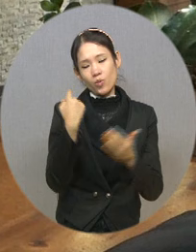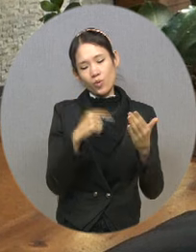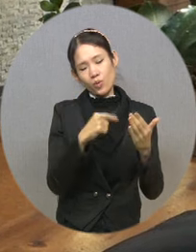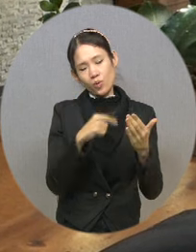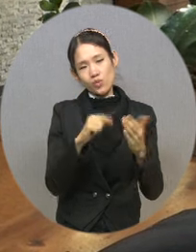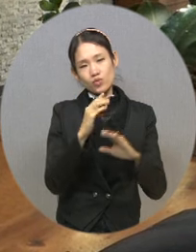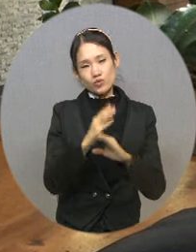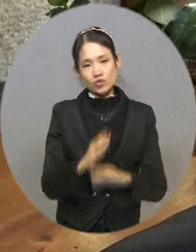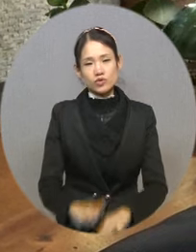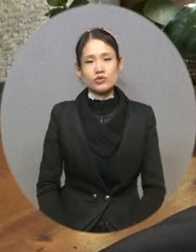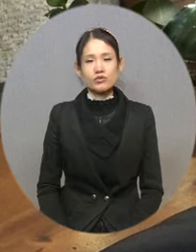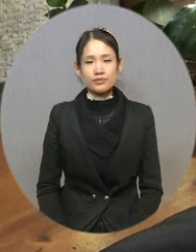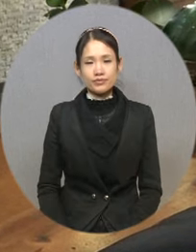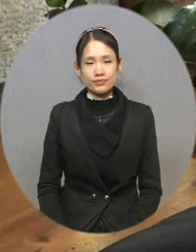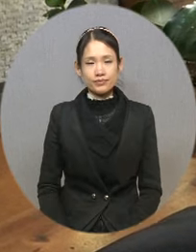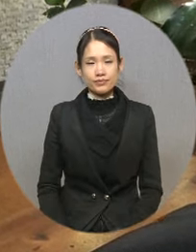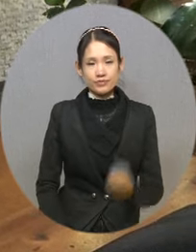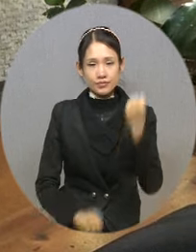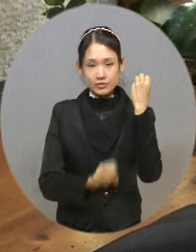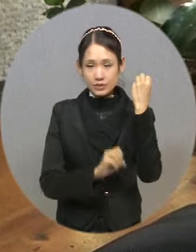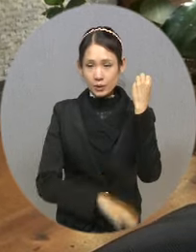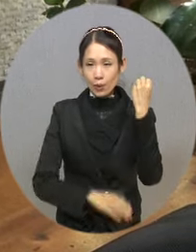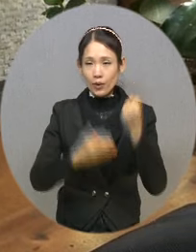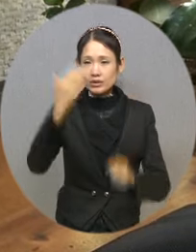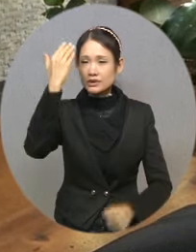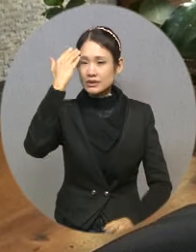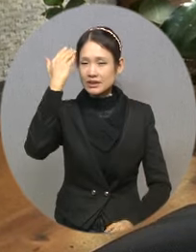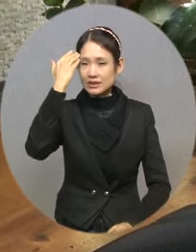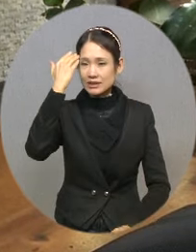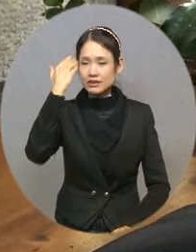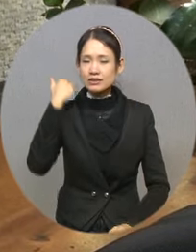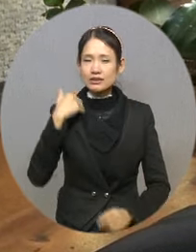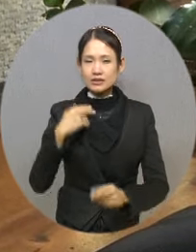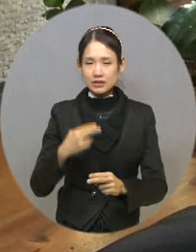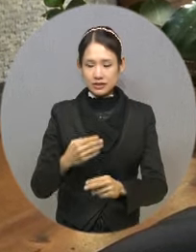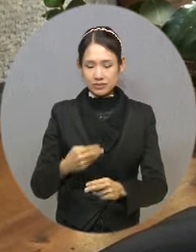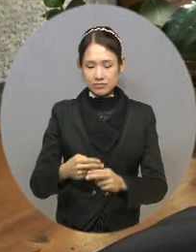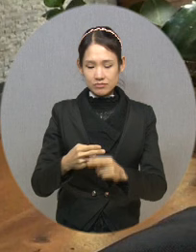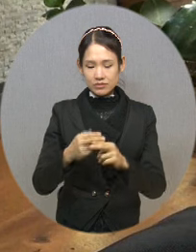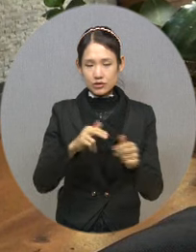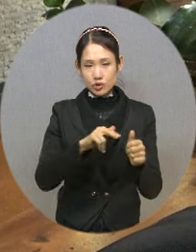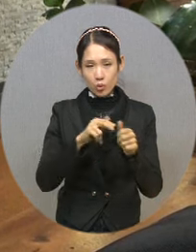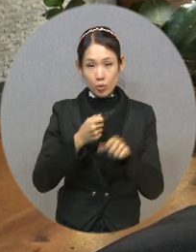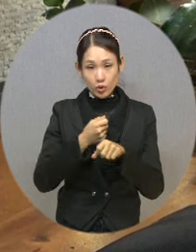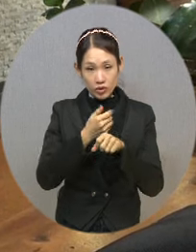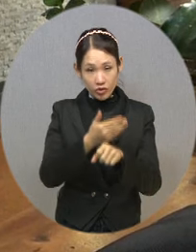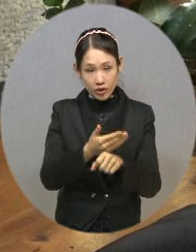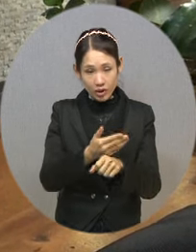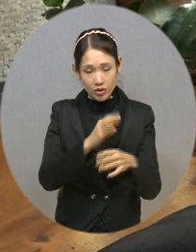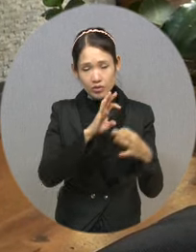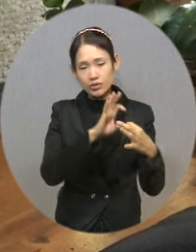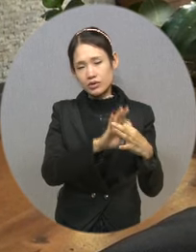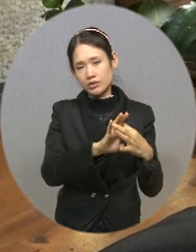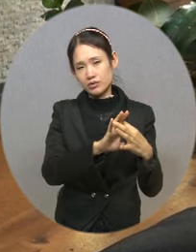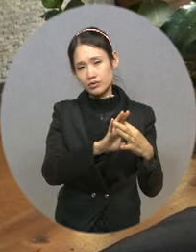하고 있습니다. 기존의 어떤 지식적인 기본의 정보 전달의 부분에서